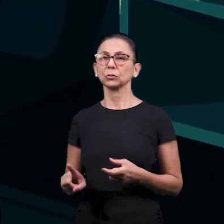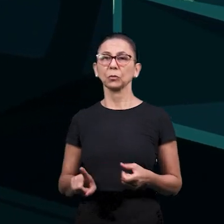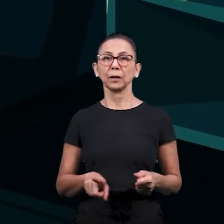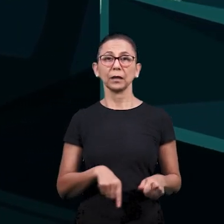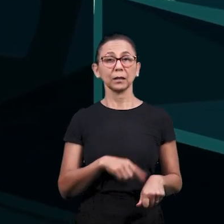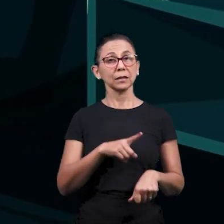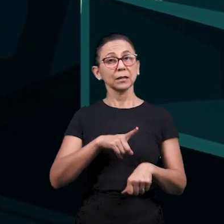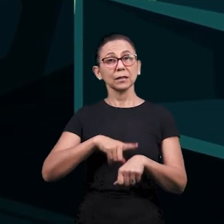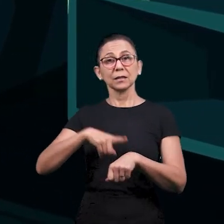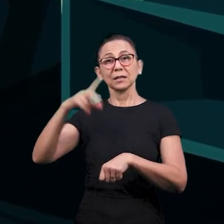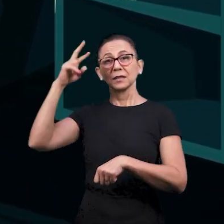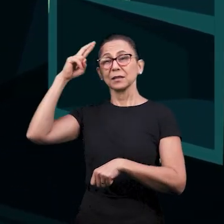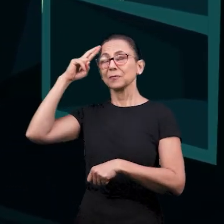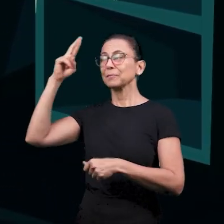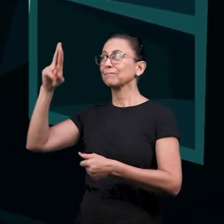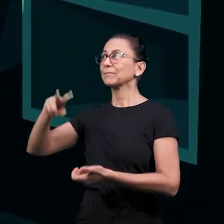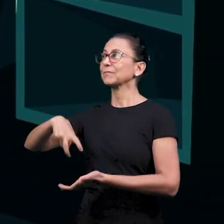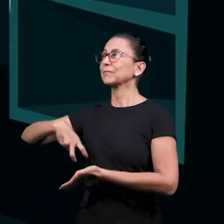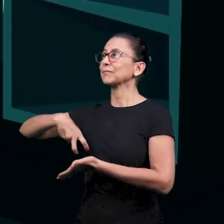Преклоню колени